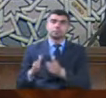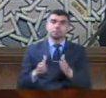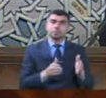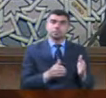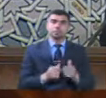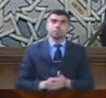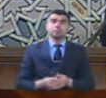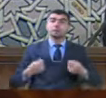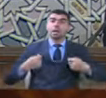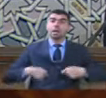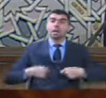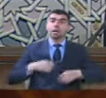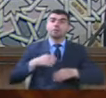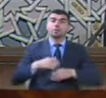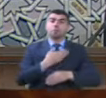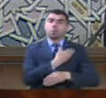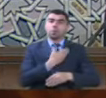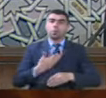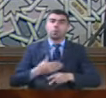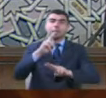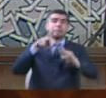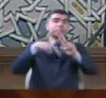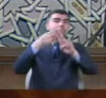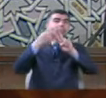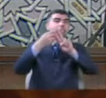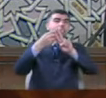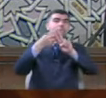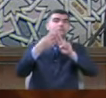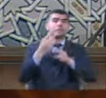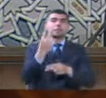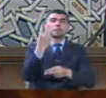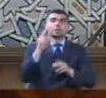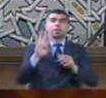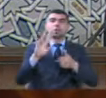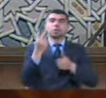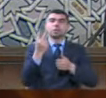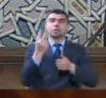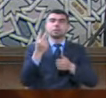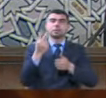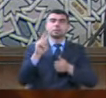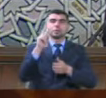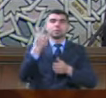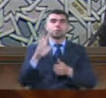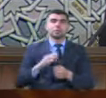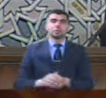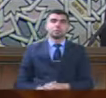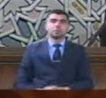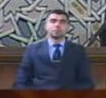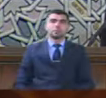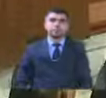الكلمة السيد رئيس الحكومة للجواب على السؤال في حدود 26 دقيقة و30 ثانية.